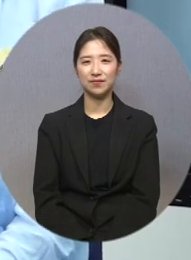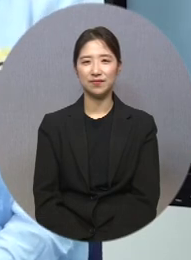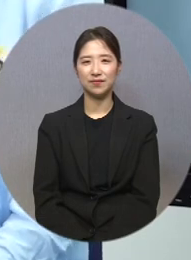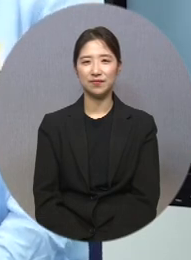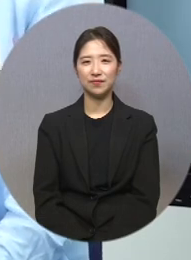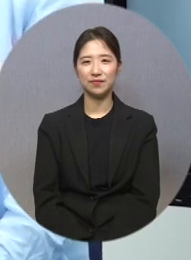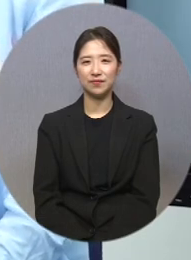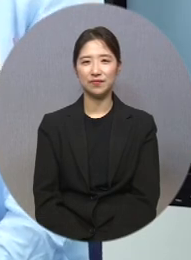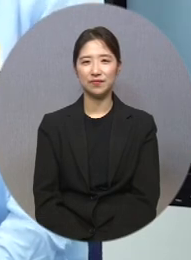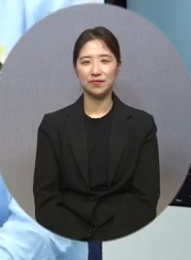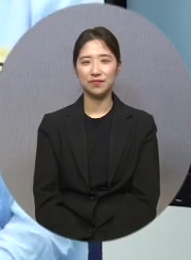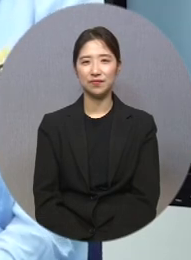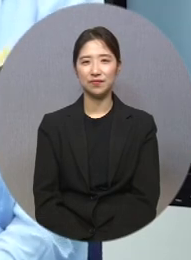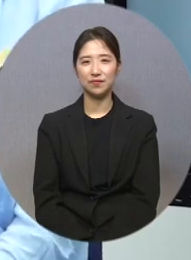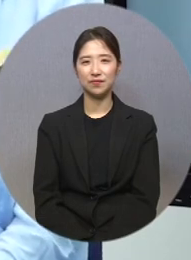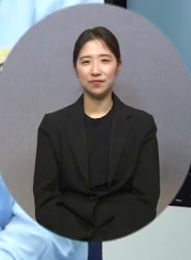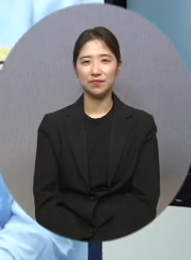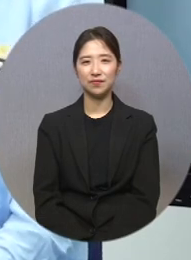부담스럽습니다.